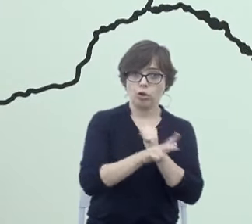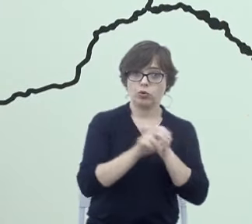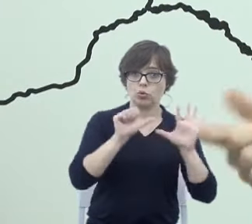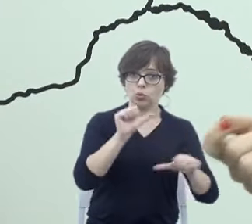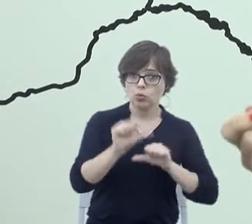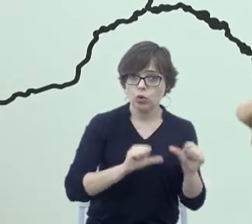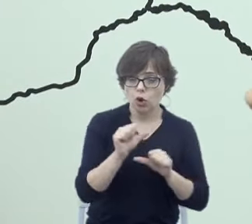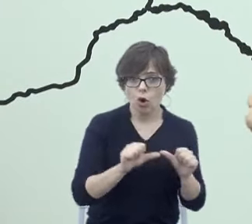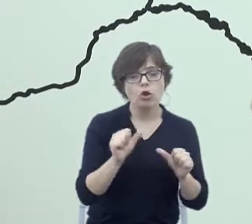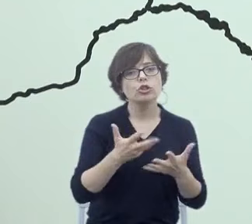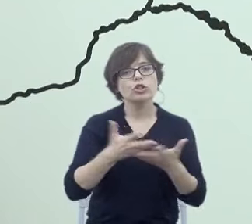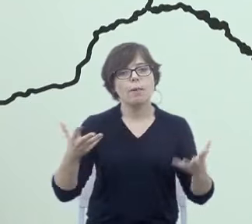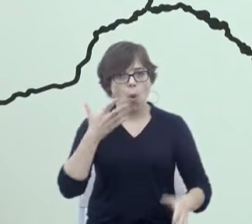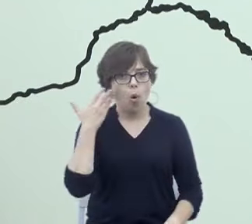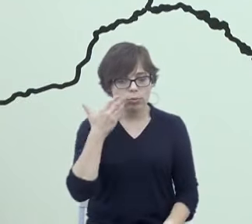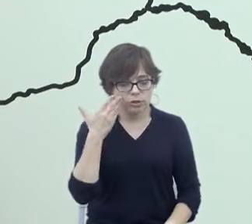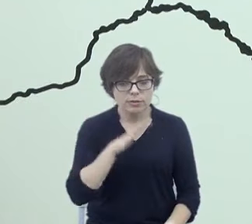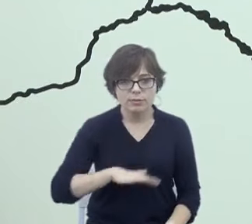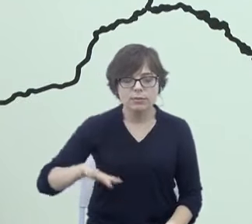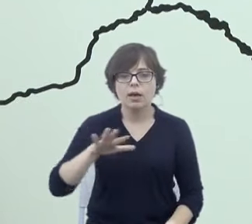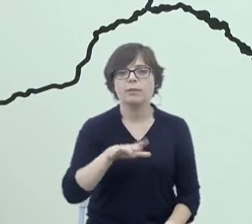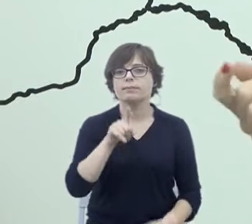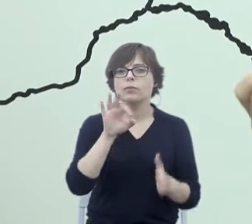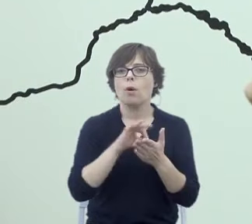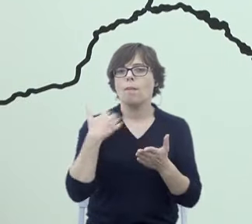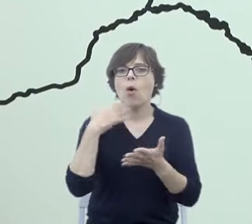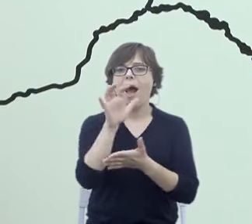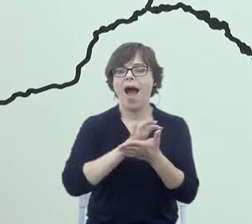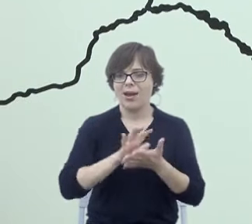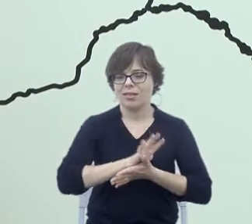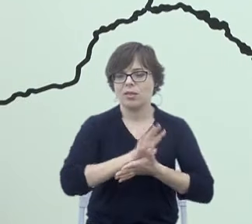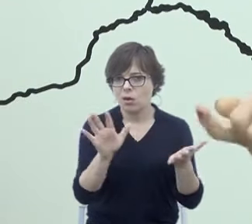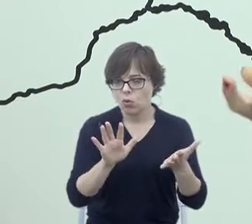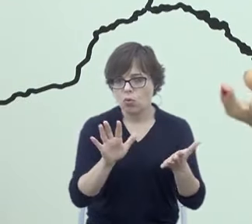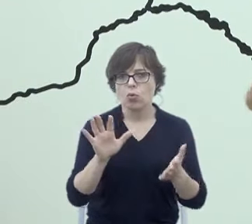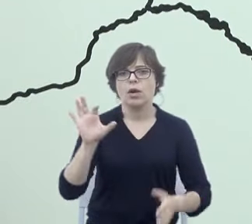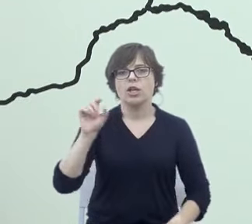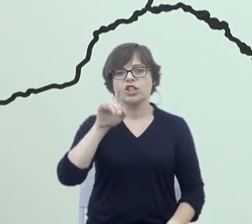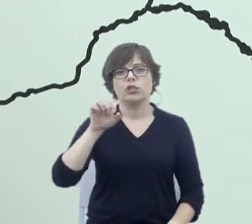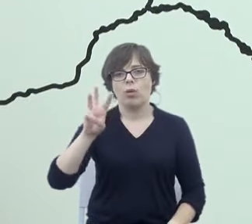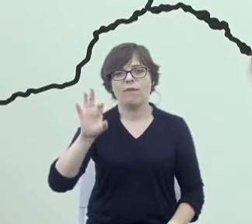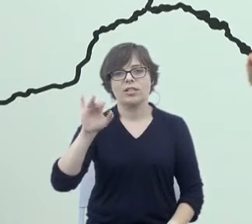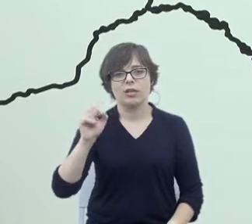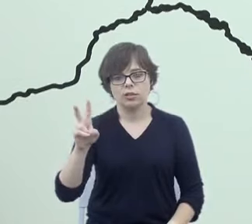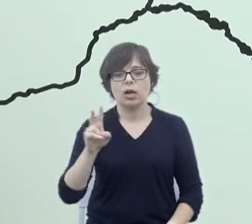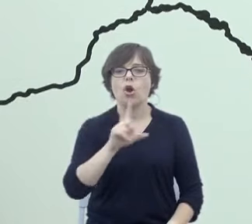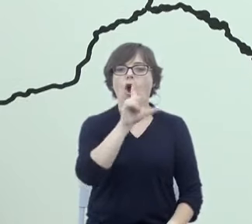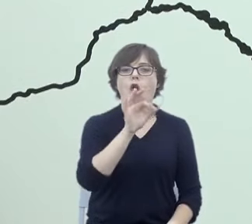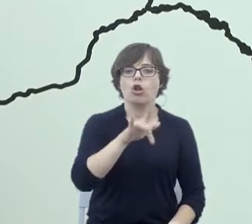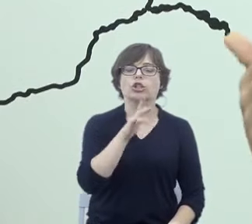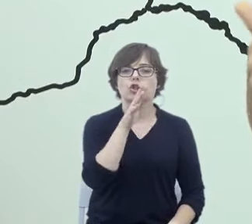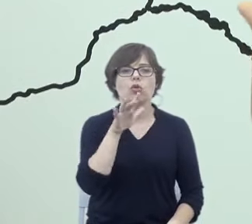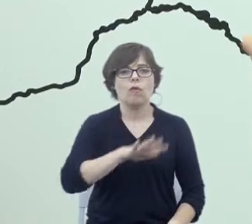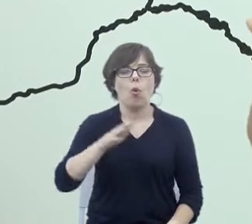roku w ziemi łomżymskiej. Ukazał się artykuł Zdzisława Sędziaka, Losy Żydów w Łomżymskim, gdzie on